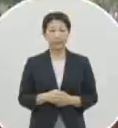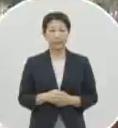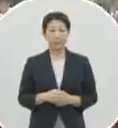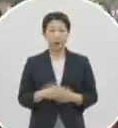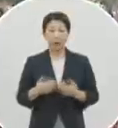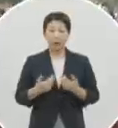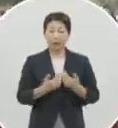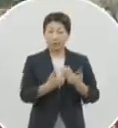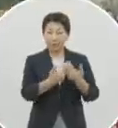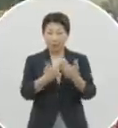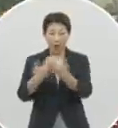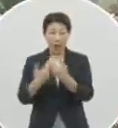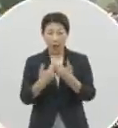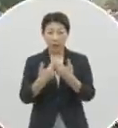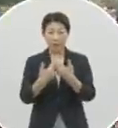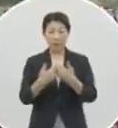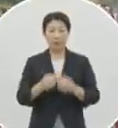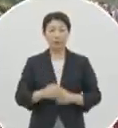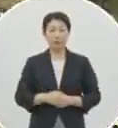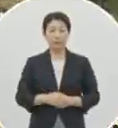すごい人だかり。